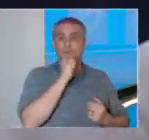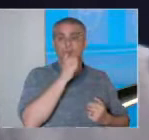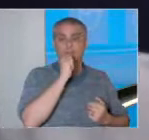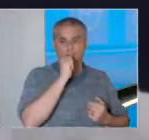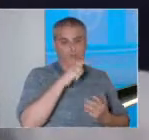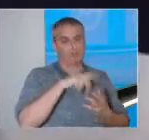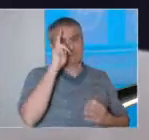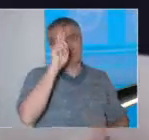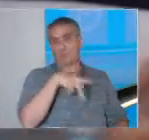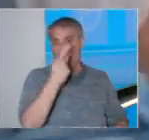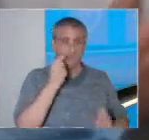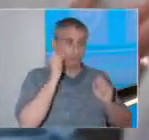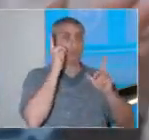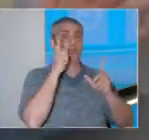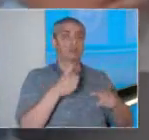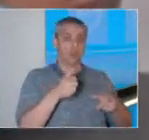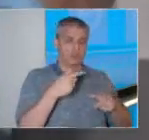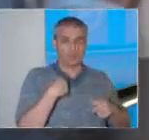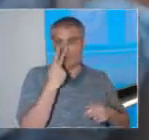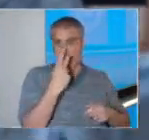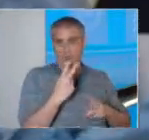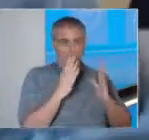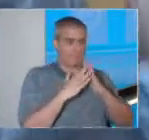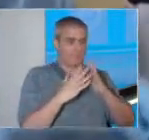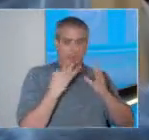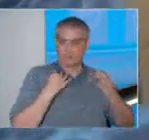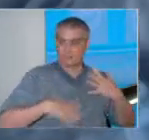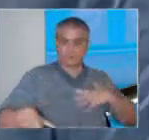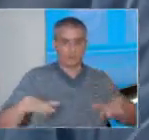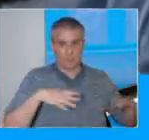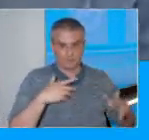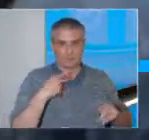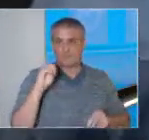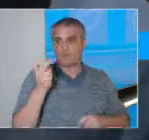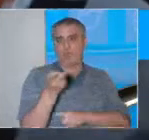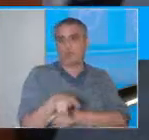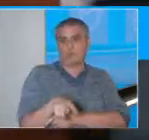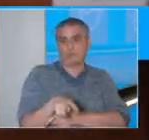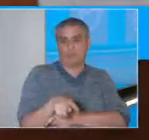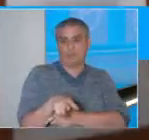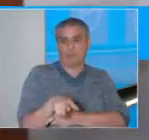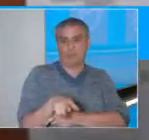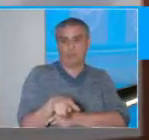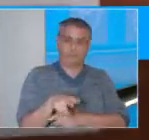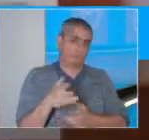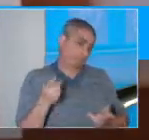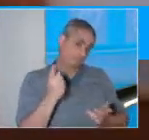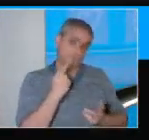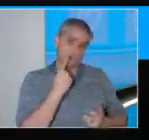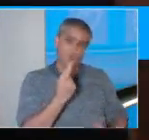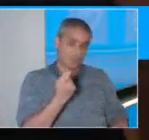אלכוהול והתעלפתי כשהתעוררתי, ראיתי שהבית מלא דם ואת מיכל מתה. אלו